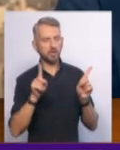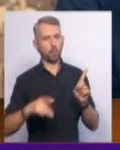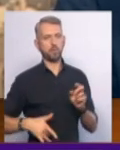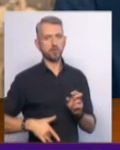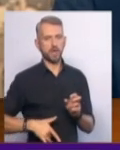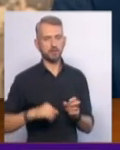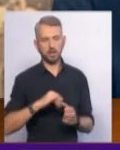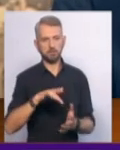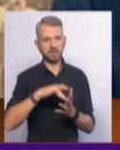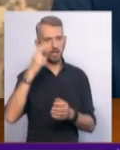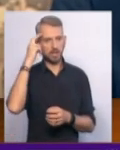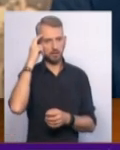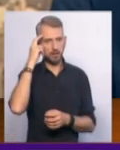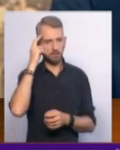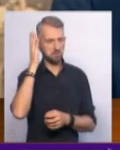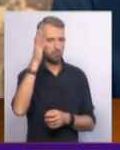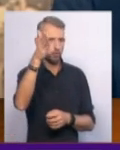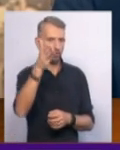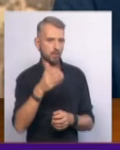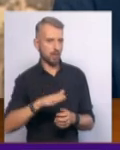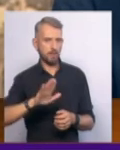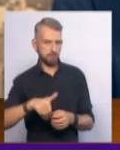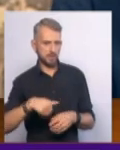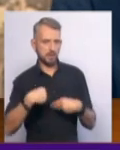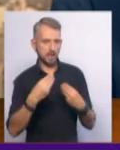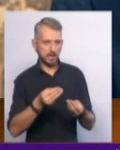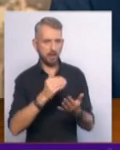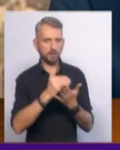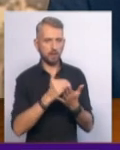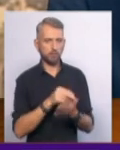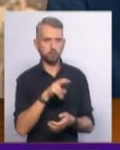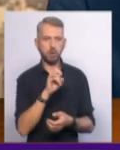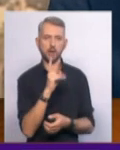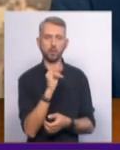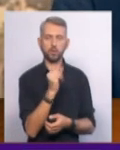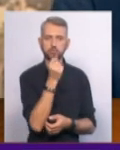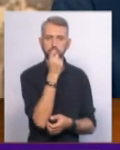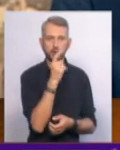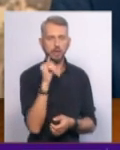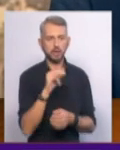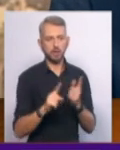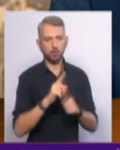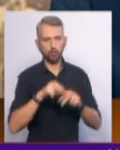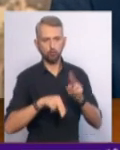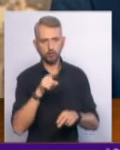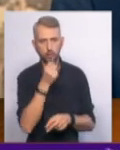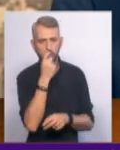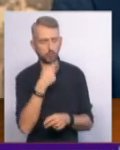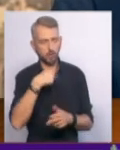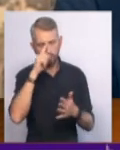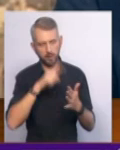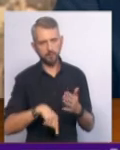і міста Києва в майбутньому. Після надання статусу парку і реконструкцію цього парку, я впевнений,